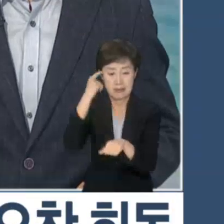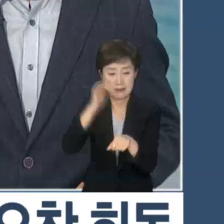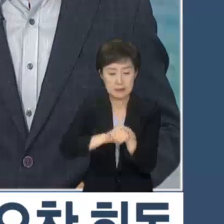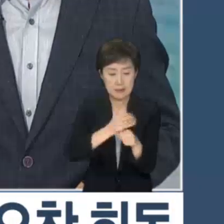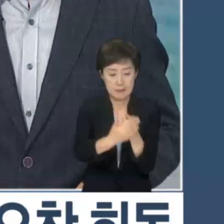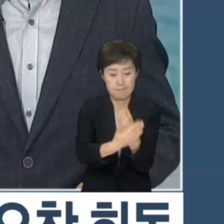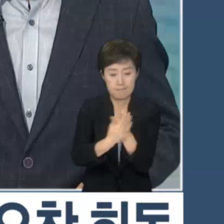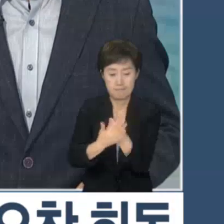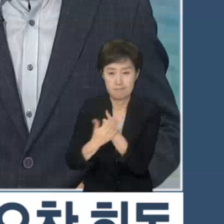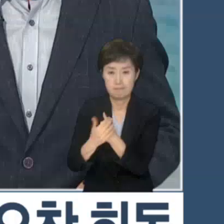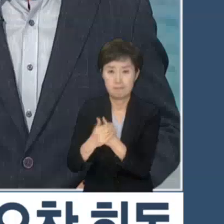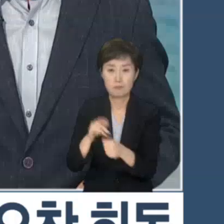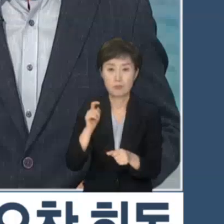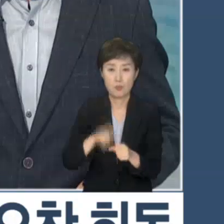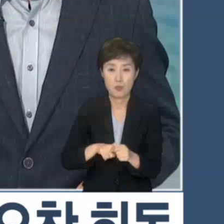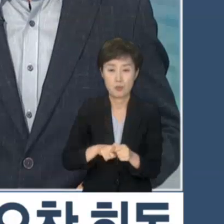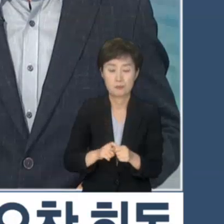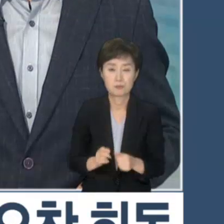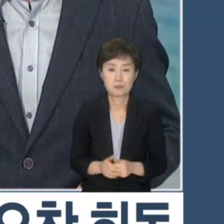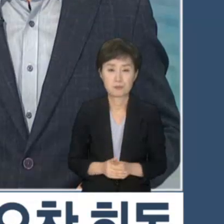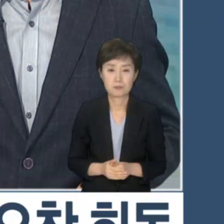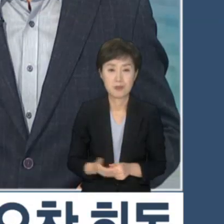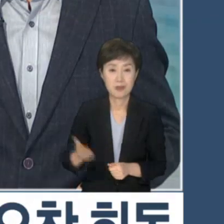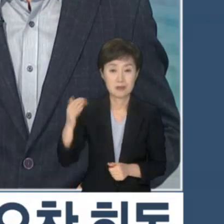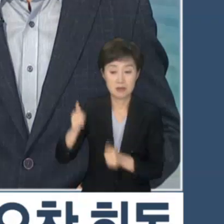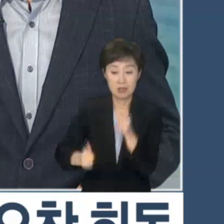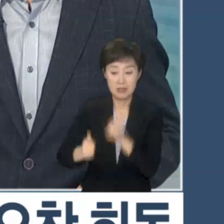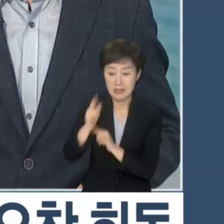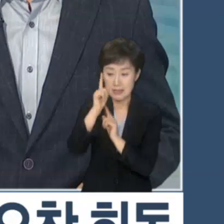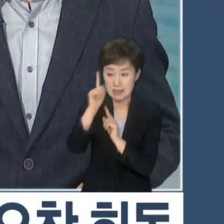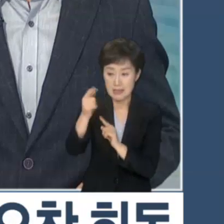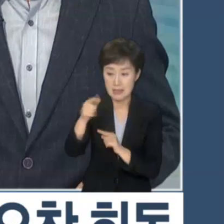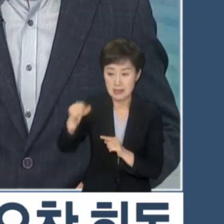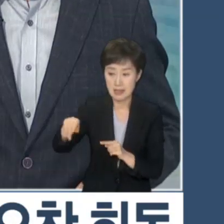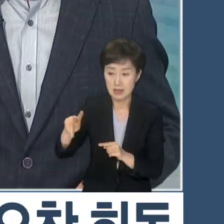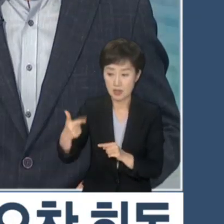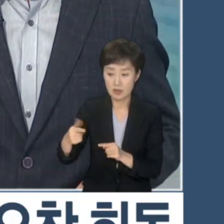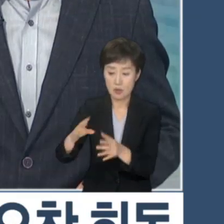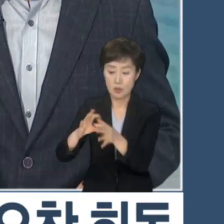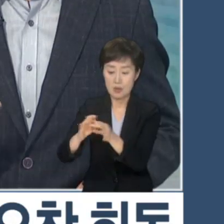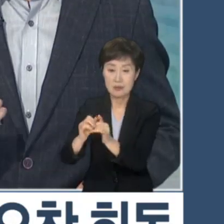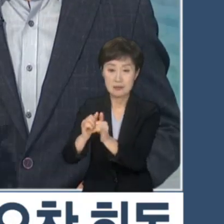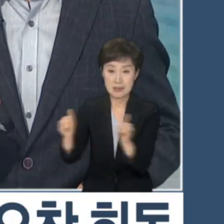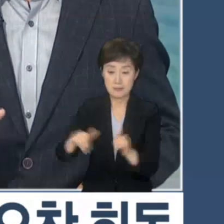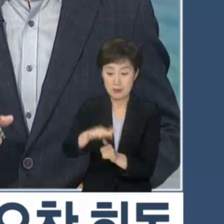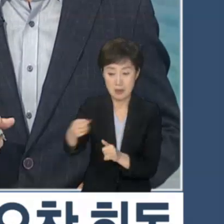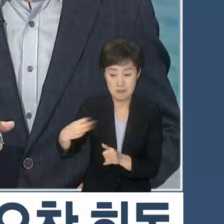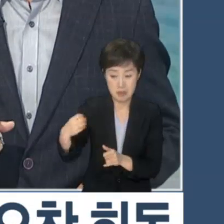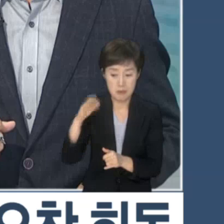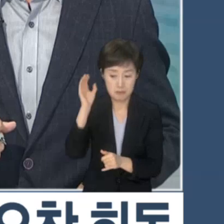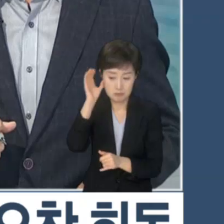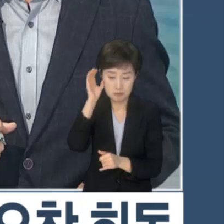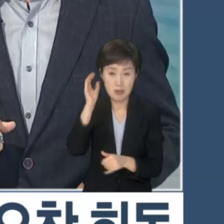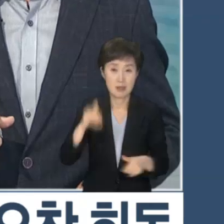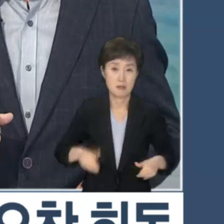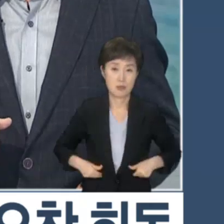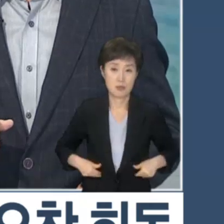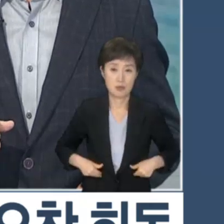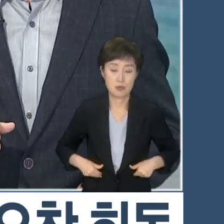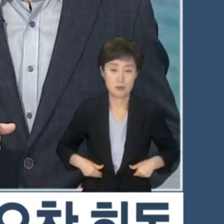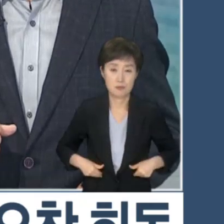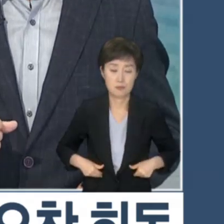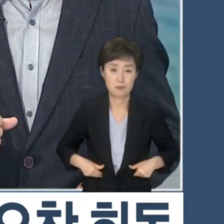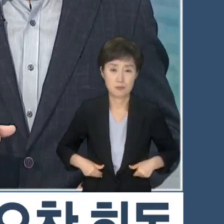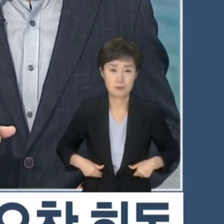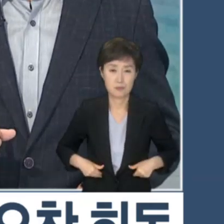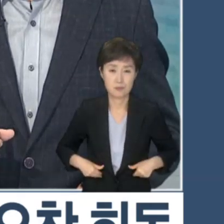과정 속에서 그 전에 경쟁을 했던 이낙연 전 대표 세력이나 이런 분들의 의견까지도 다 들어야 되지 않겠습니까? 그럴